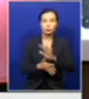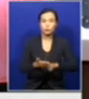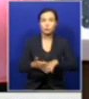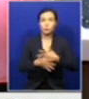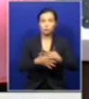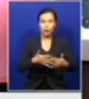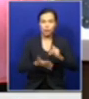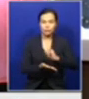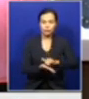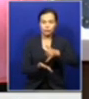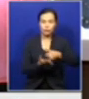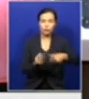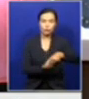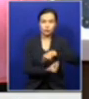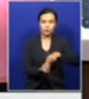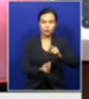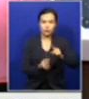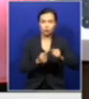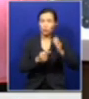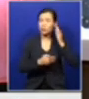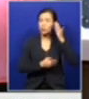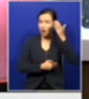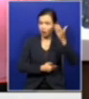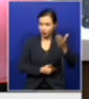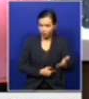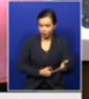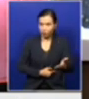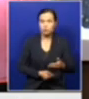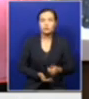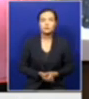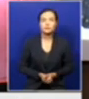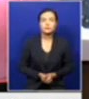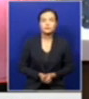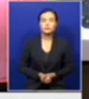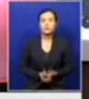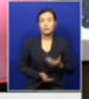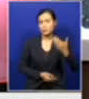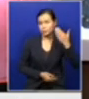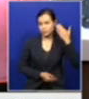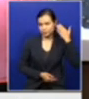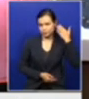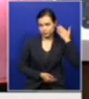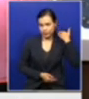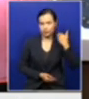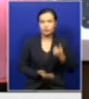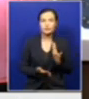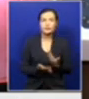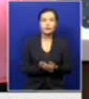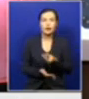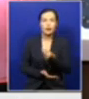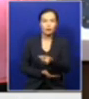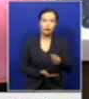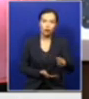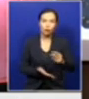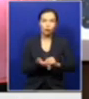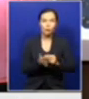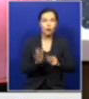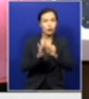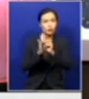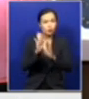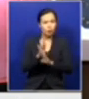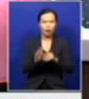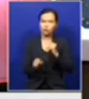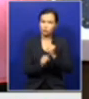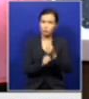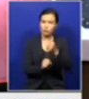พื่อฟื้นฟูเศรษฐกิจในระยะยาวแต่ที่ผ่านมาค่ะแค่การแจกเงินซึ่งถือเป็นนโยบายที่สามารถทำได้ง่